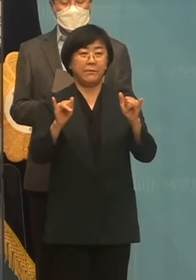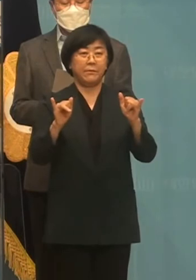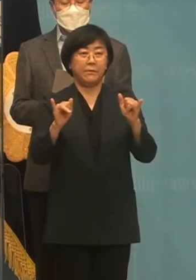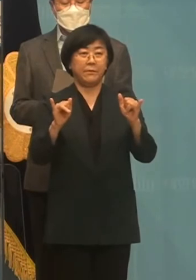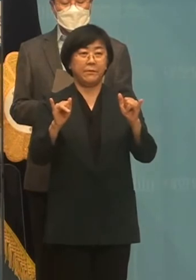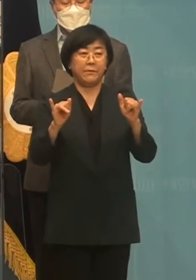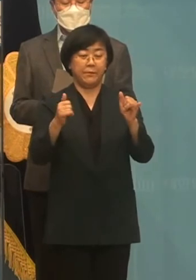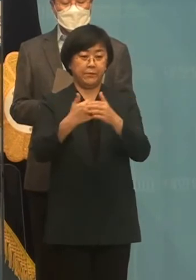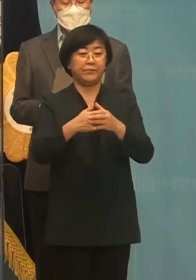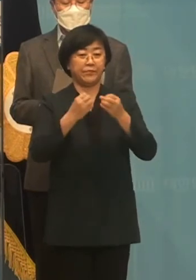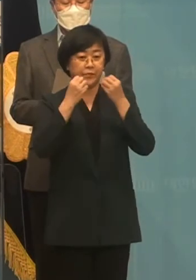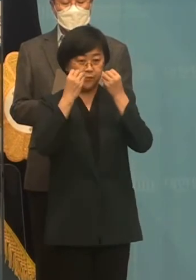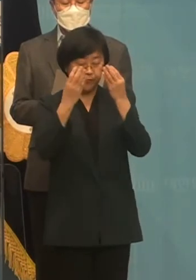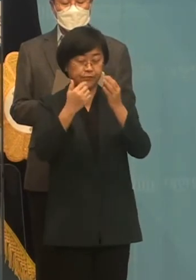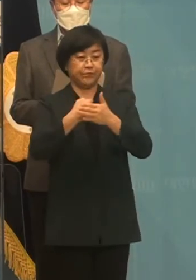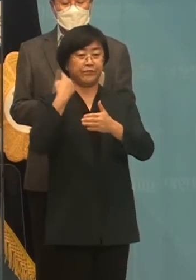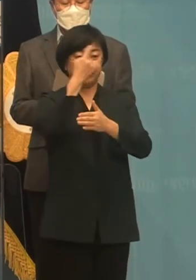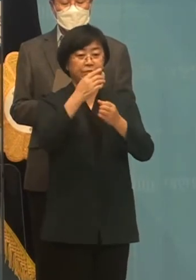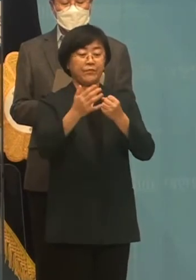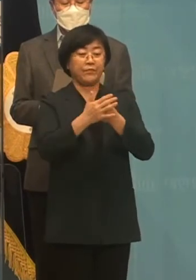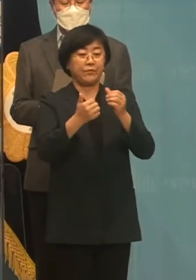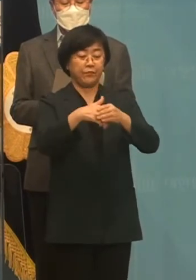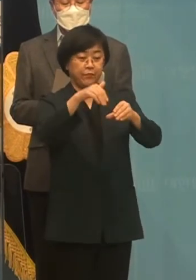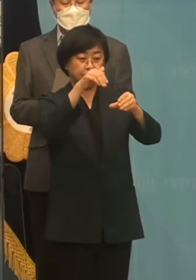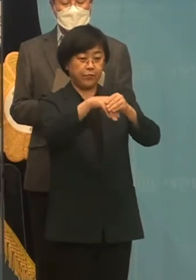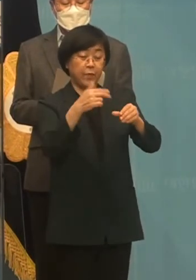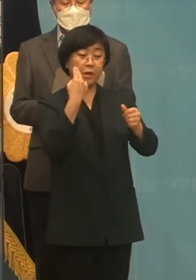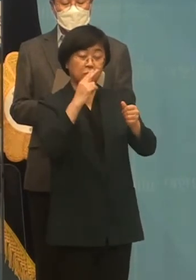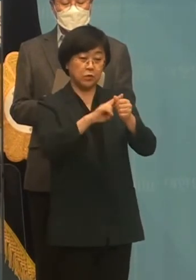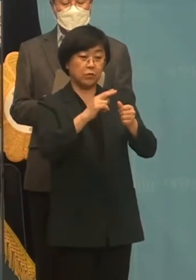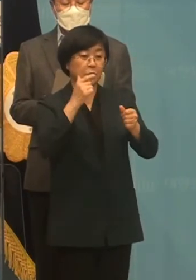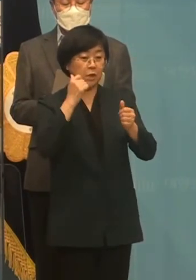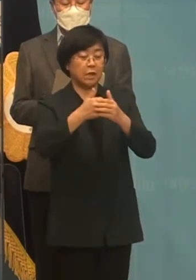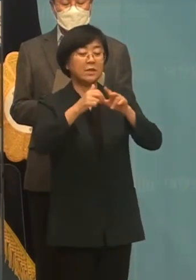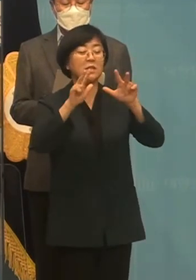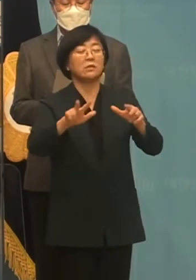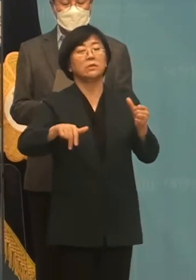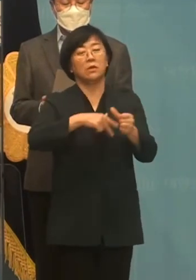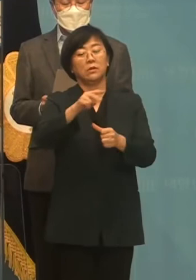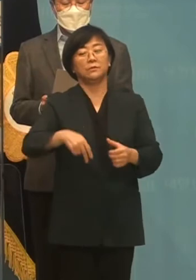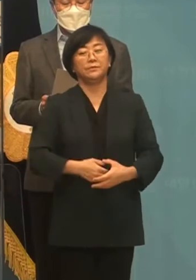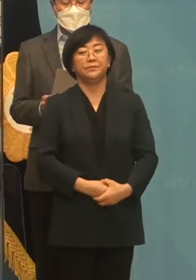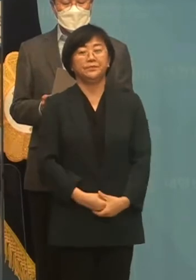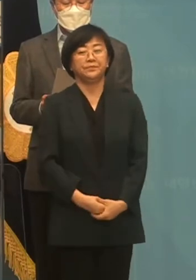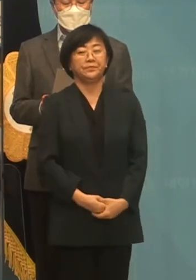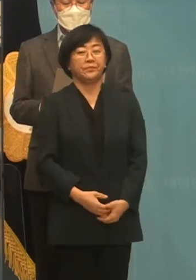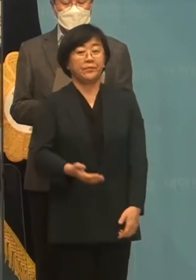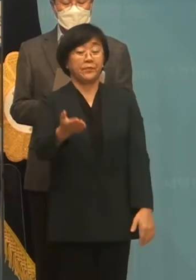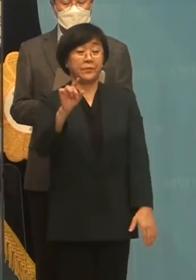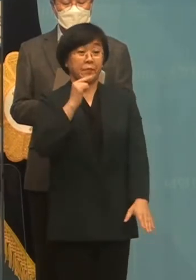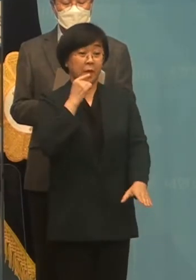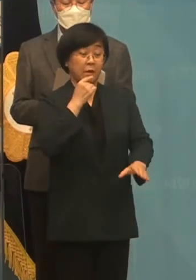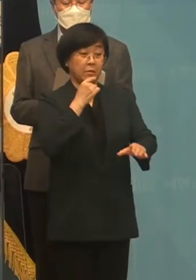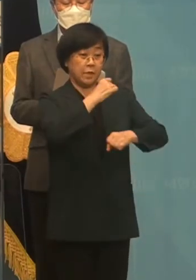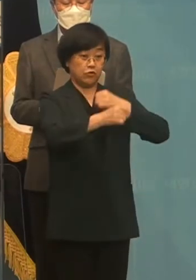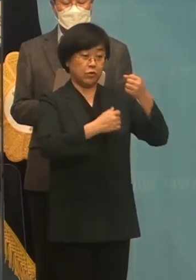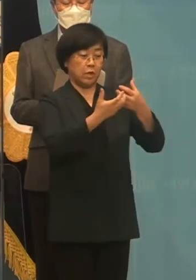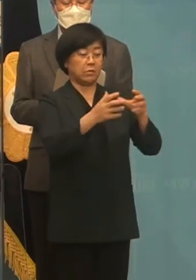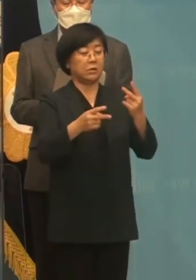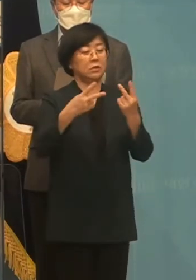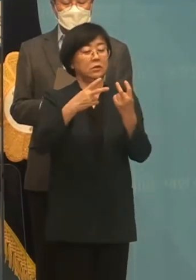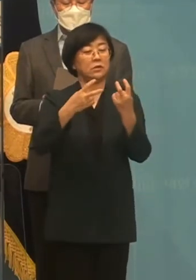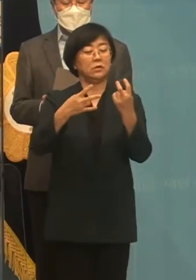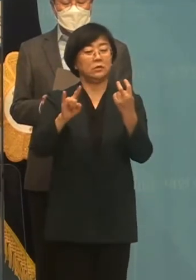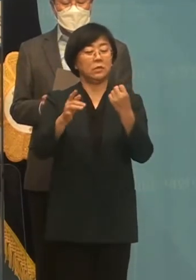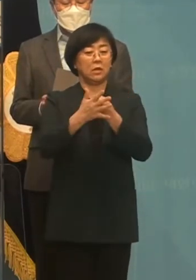사람이나 정치 신인은 당내 선거에 도전조차 하기 어려운 것이 현실입니다. 그러나 민주당은 20대 대통령 선거